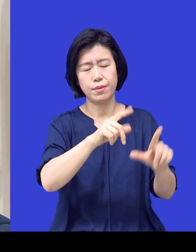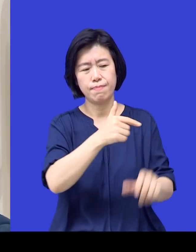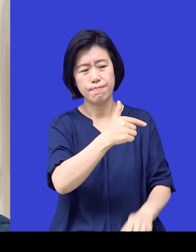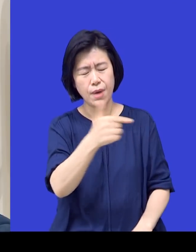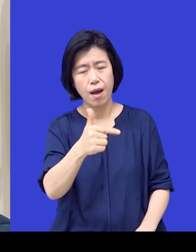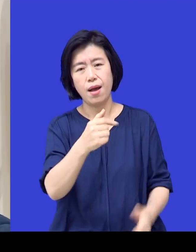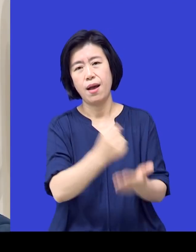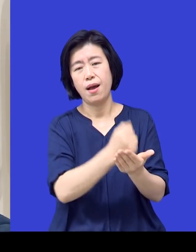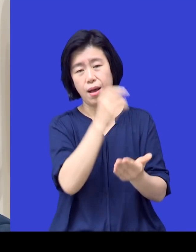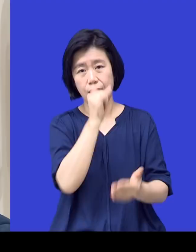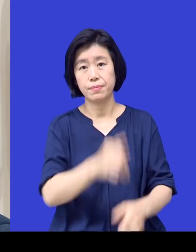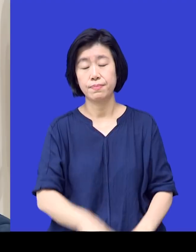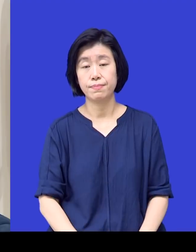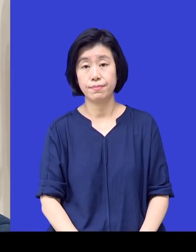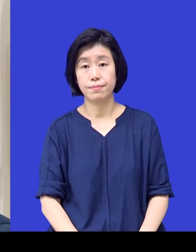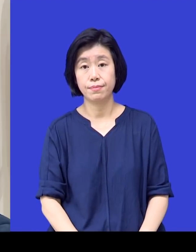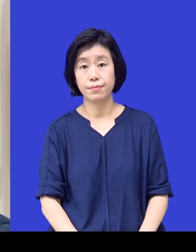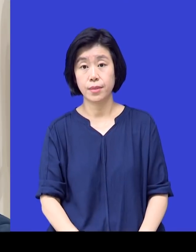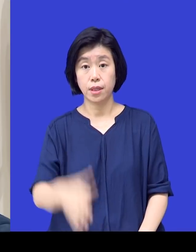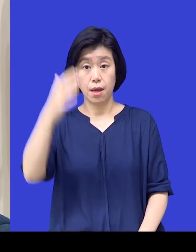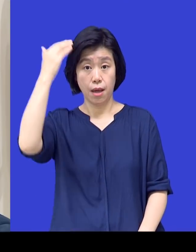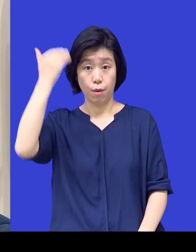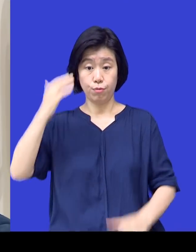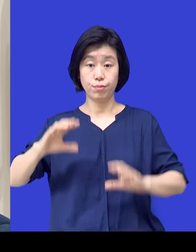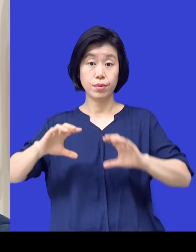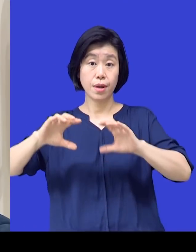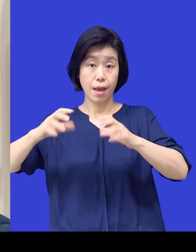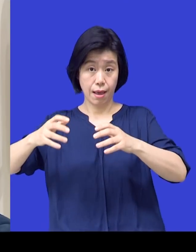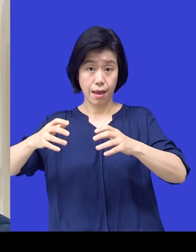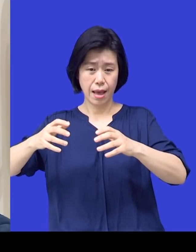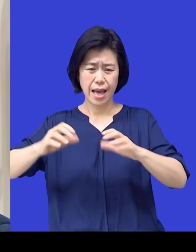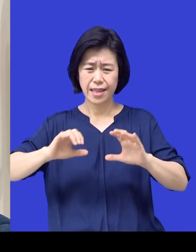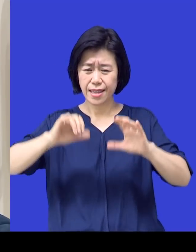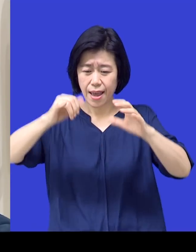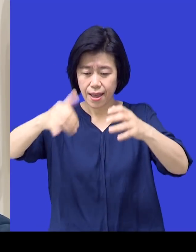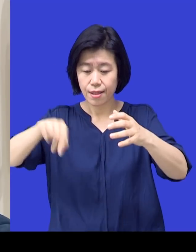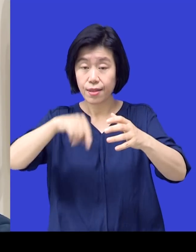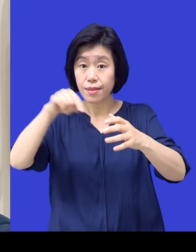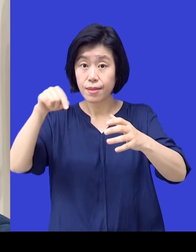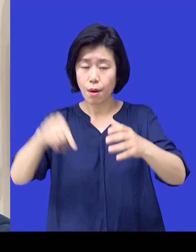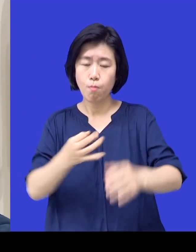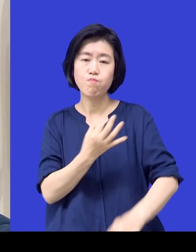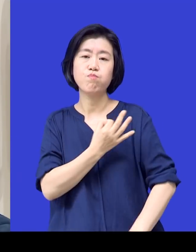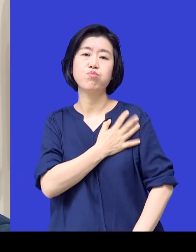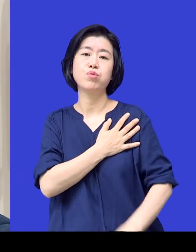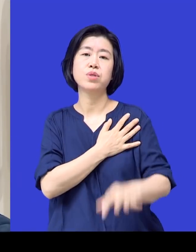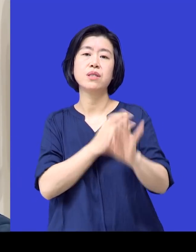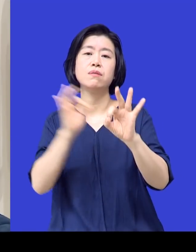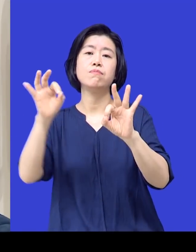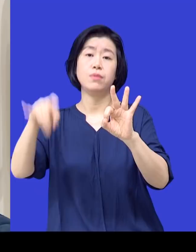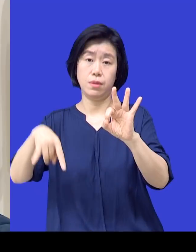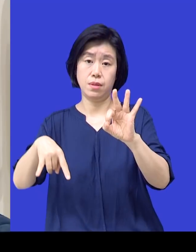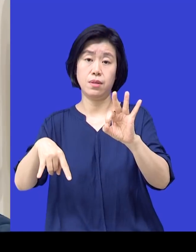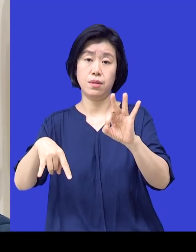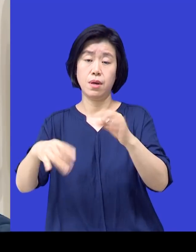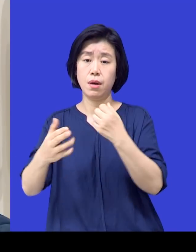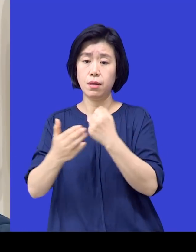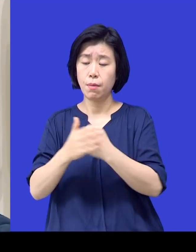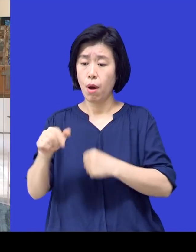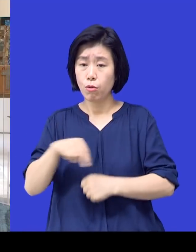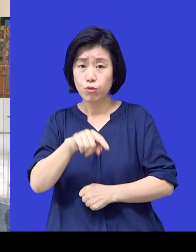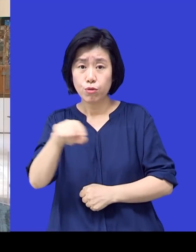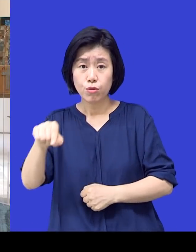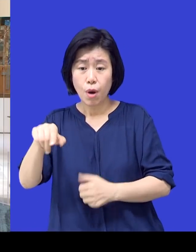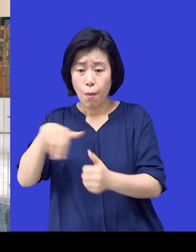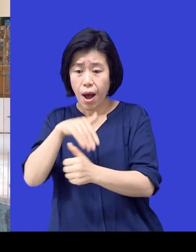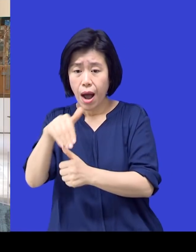보면 한국이 이제 10번째로 부유한 나라잖아요. 네. 그러면 아무리 우리가 힘들다 그래도 10번째 잘 사는 나라의